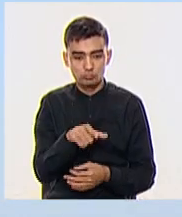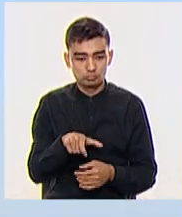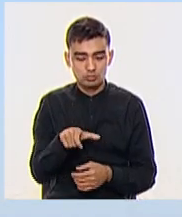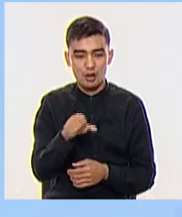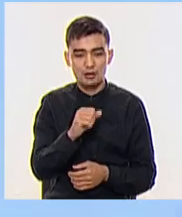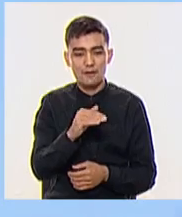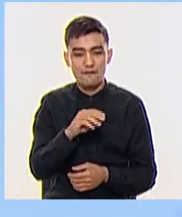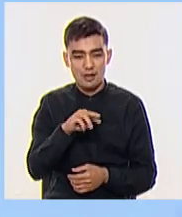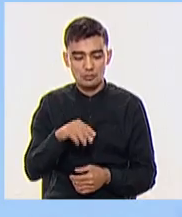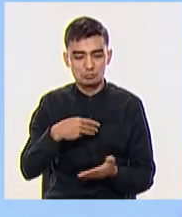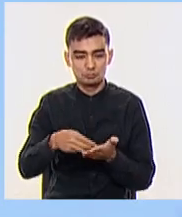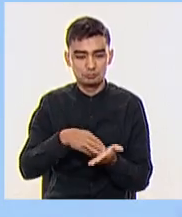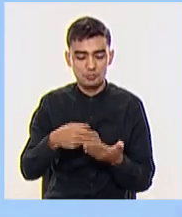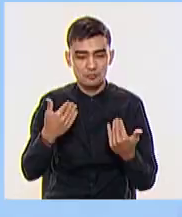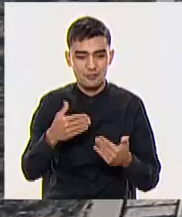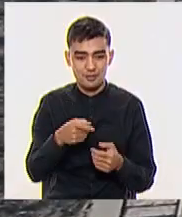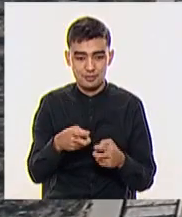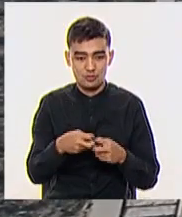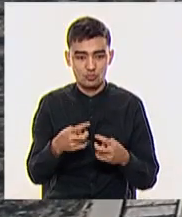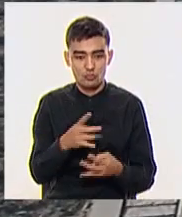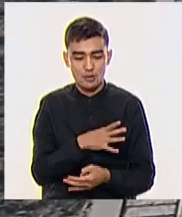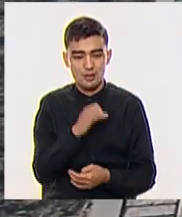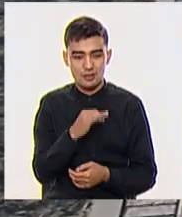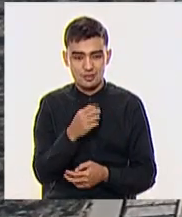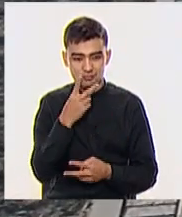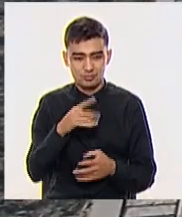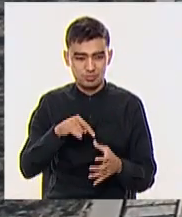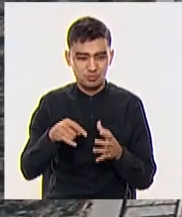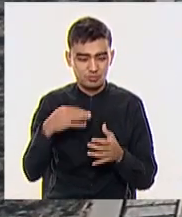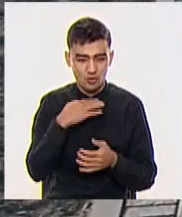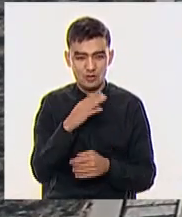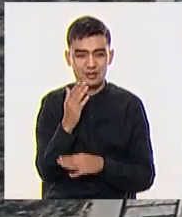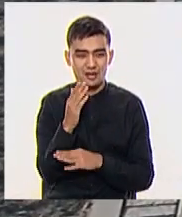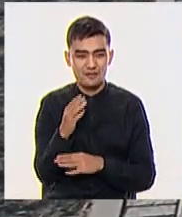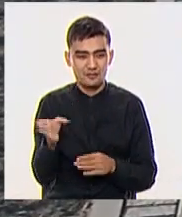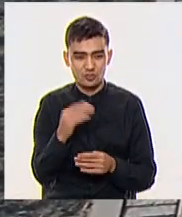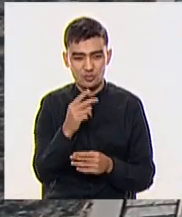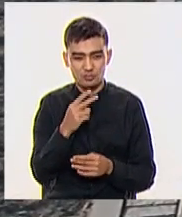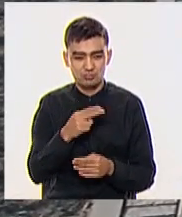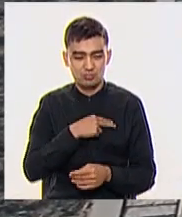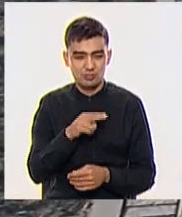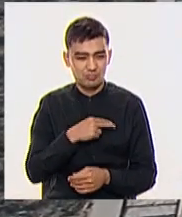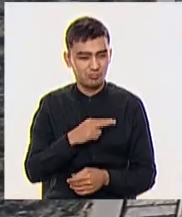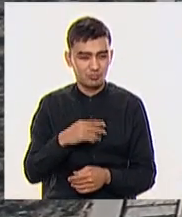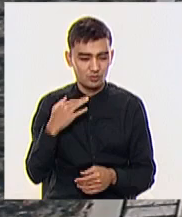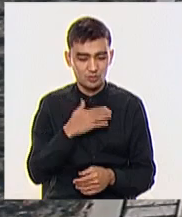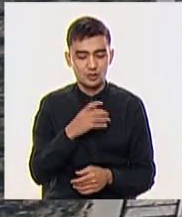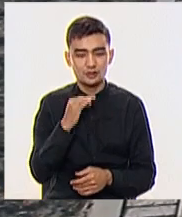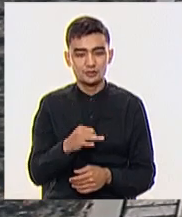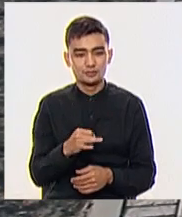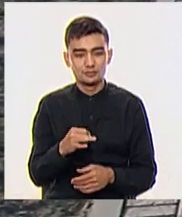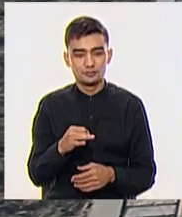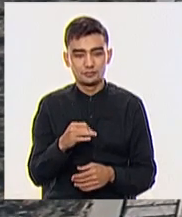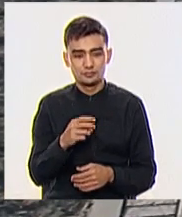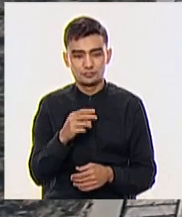бояй салды. Ойықтары көп. Салған ағаштары көбі өлі.